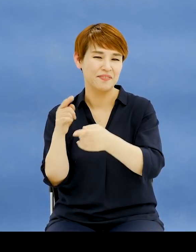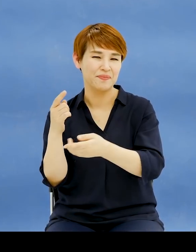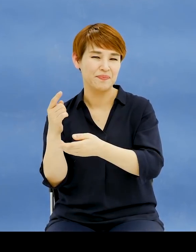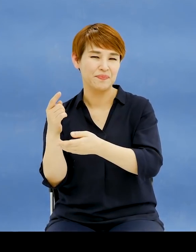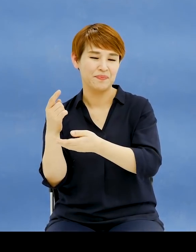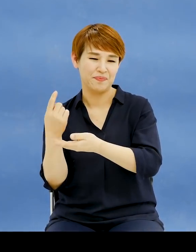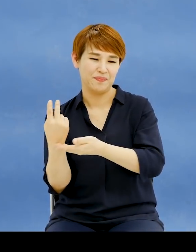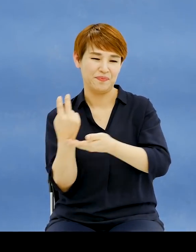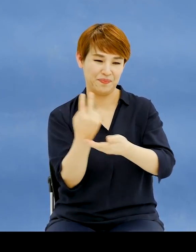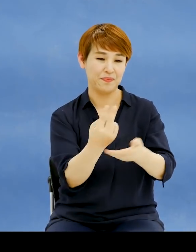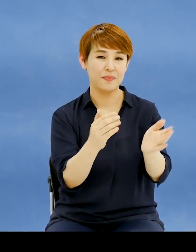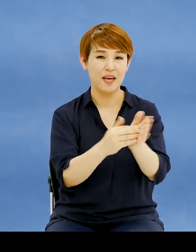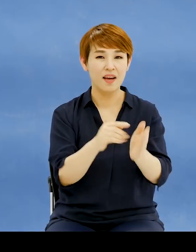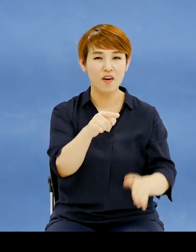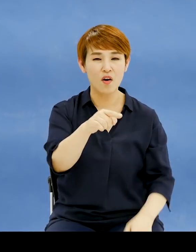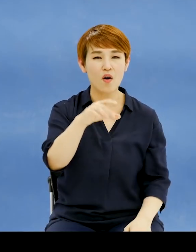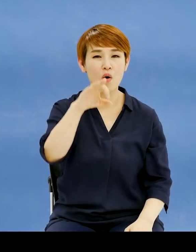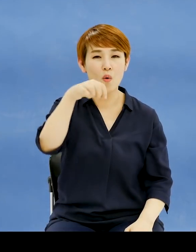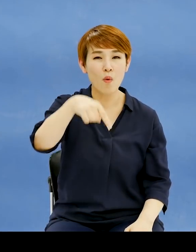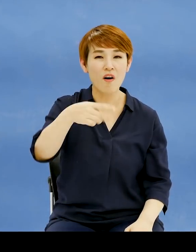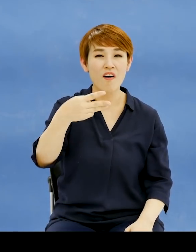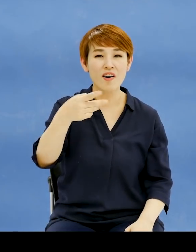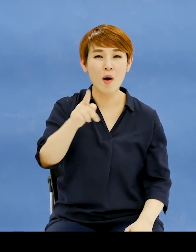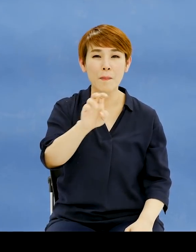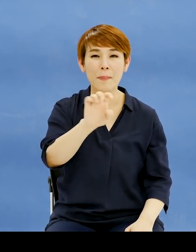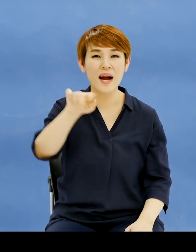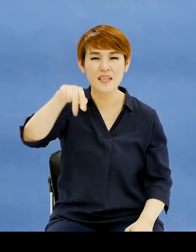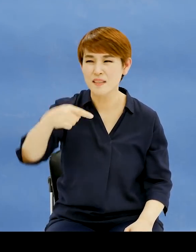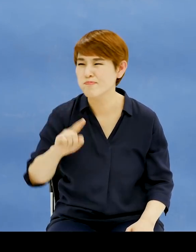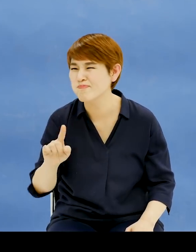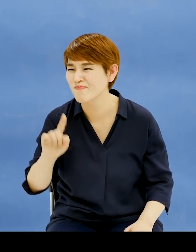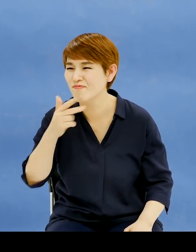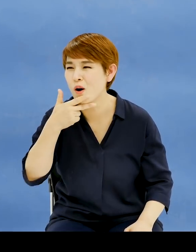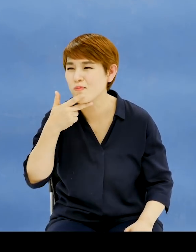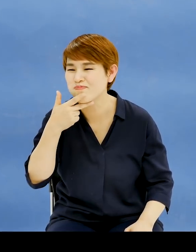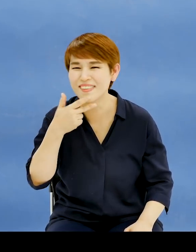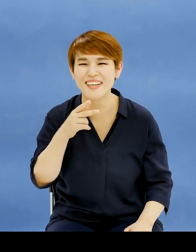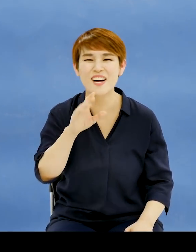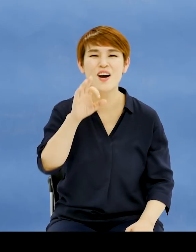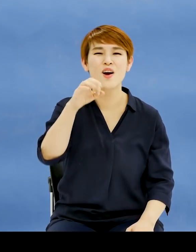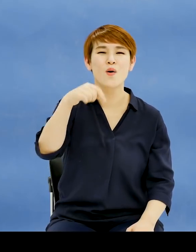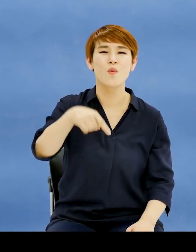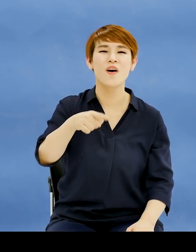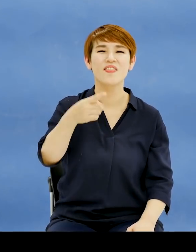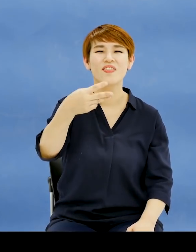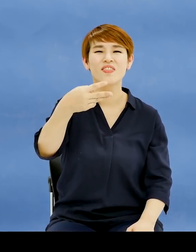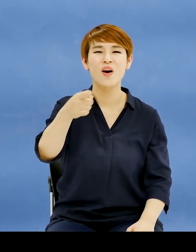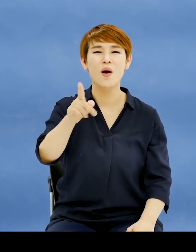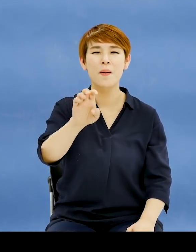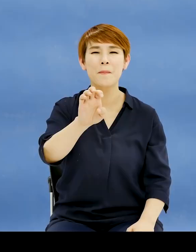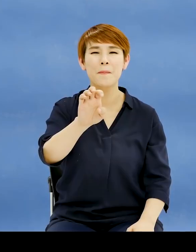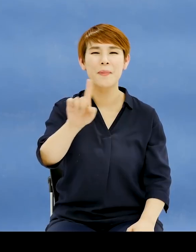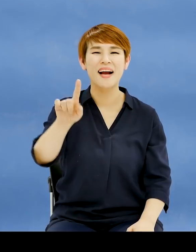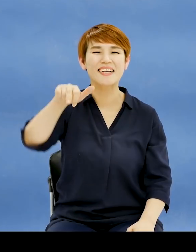저희랑 같이 갔어요. 근데 거기 이제 워터파크에 있었거든요. 네. 지금도 있는 워터파크인데. 예, 워터파크요.